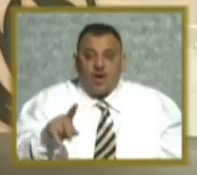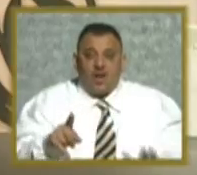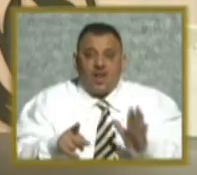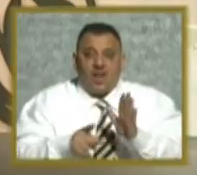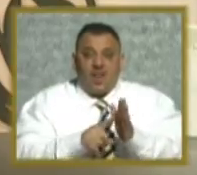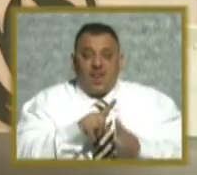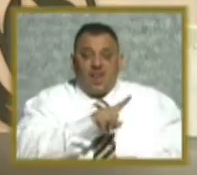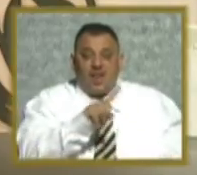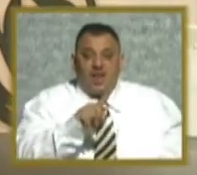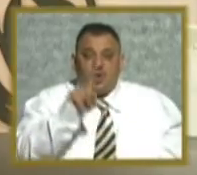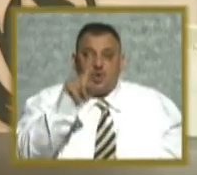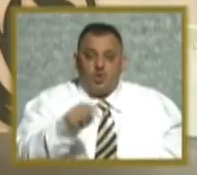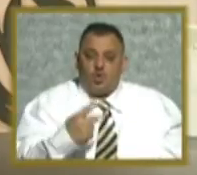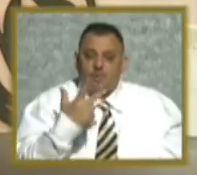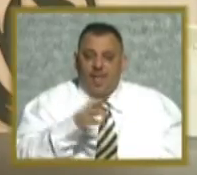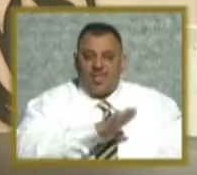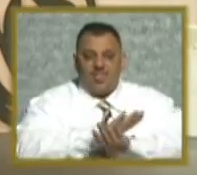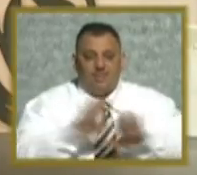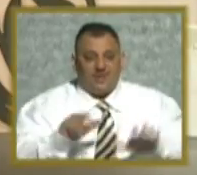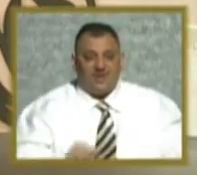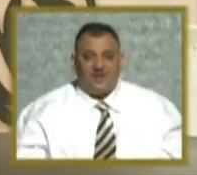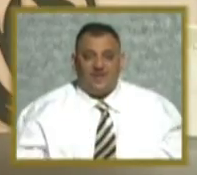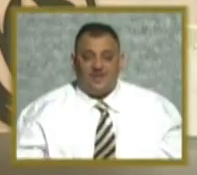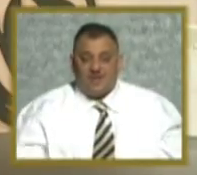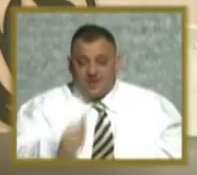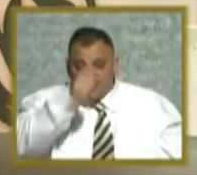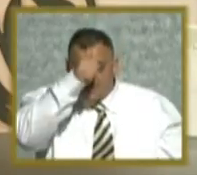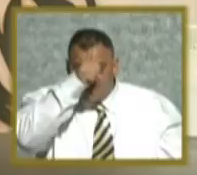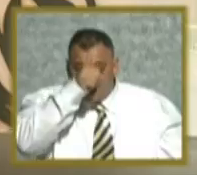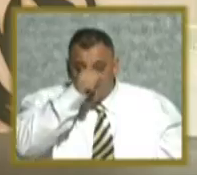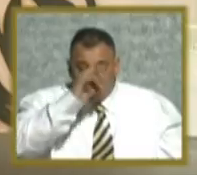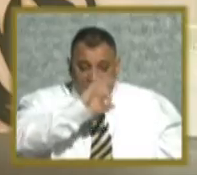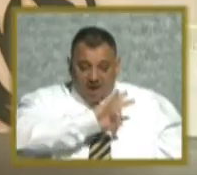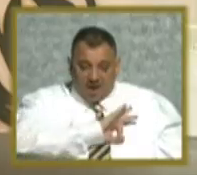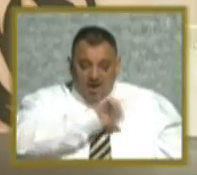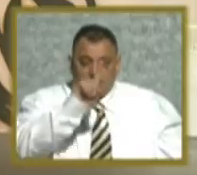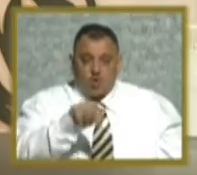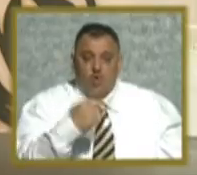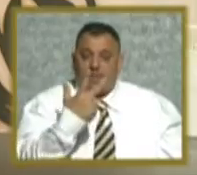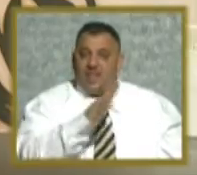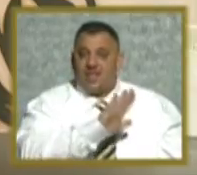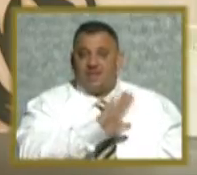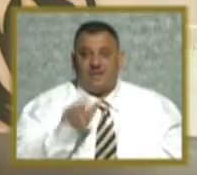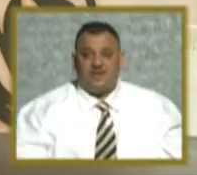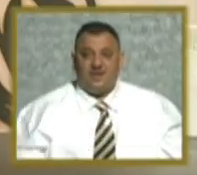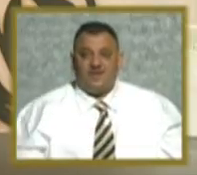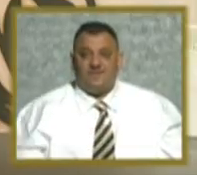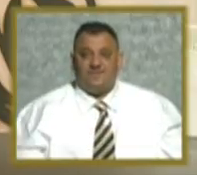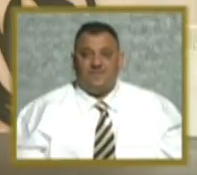يجوز أن تحاد أكثر من 3 أيام، لا يجوز أن تحاد أكثر من 3 أيام، بمعنى